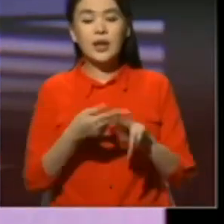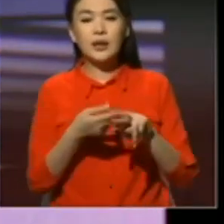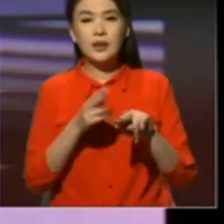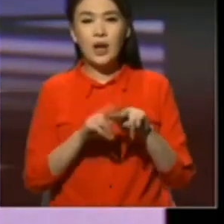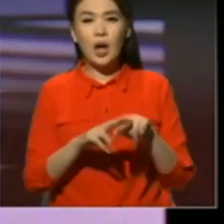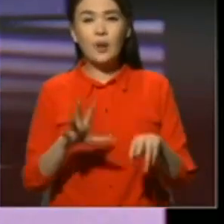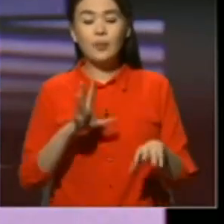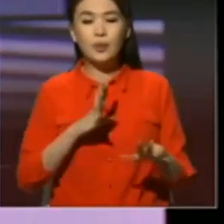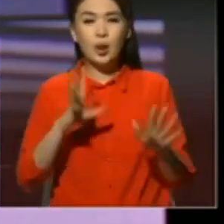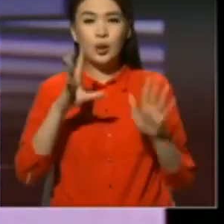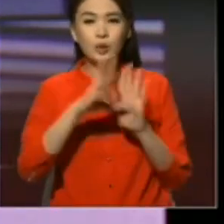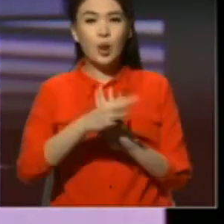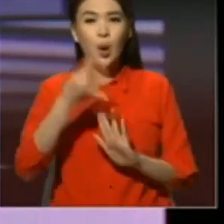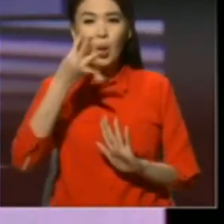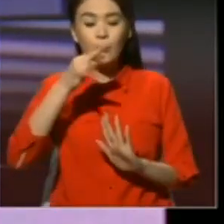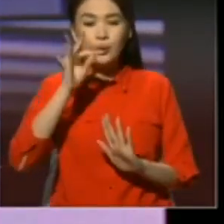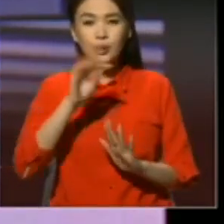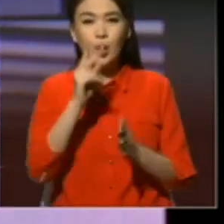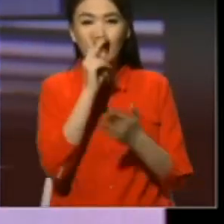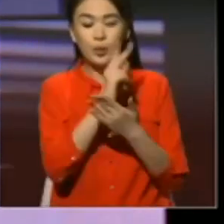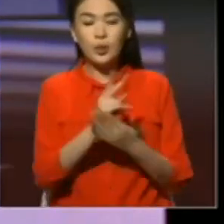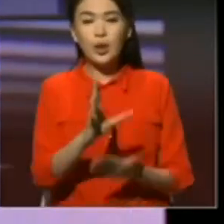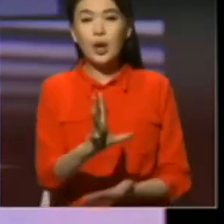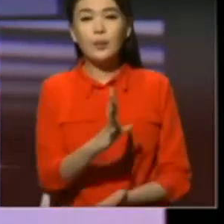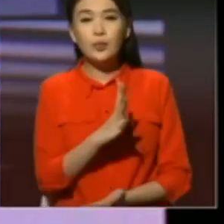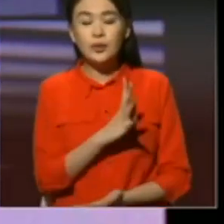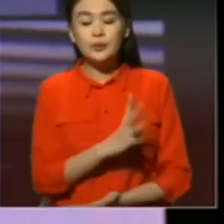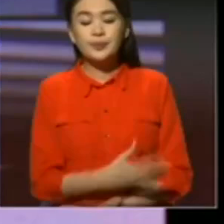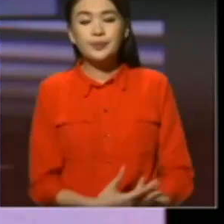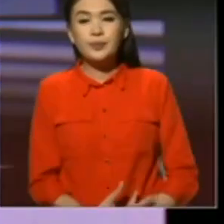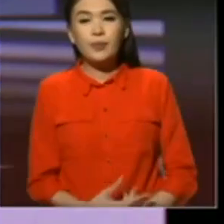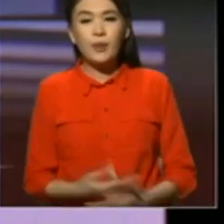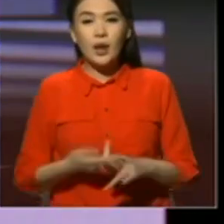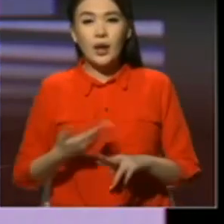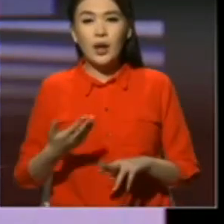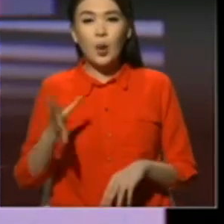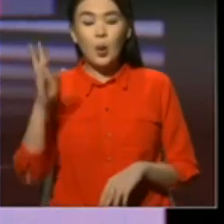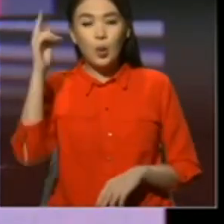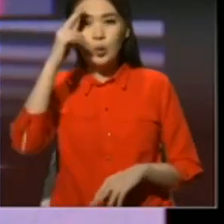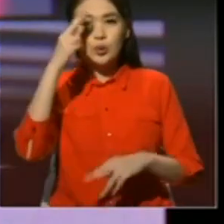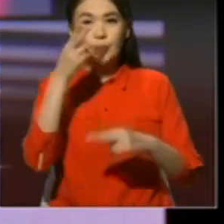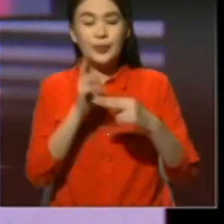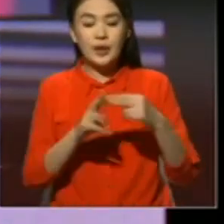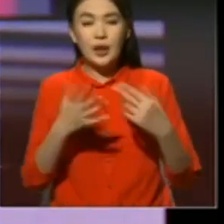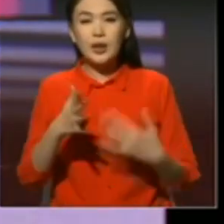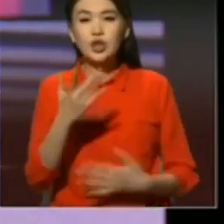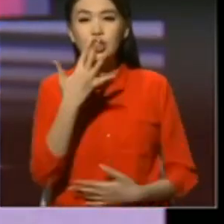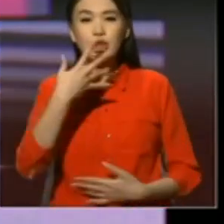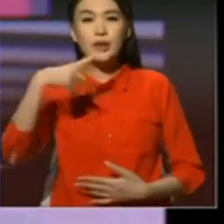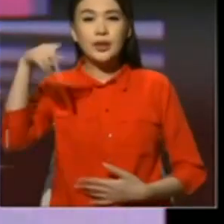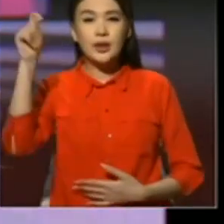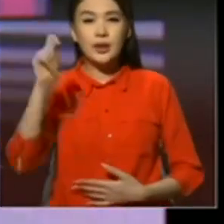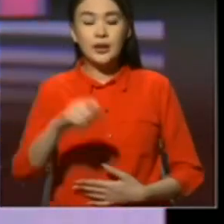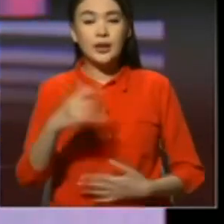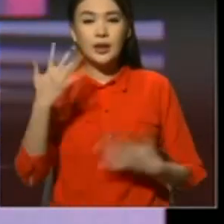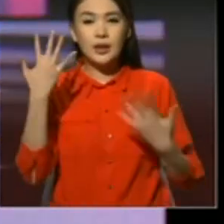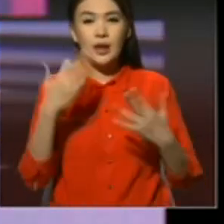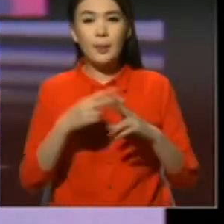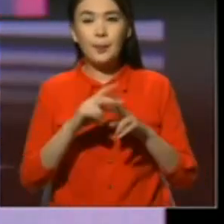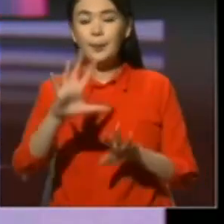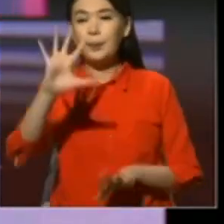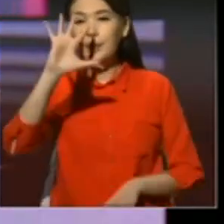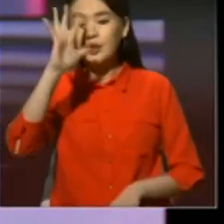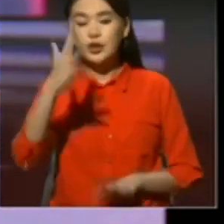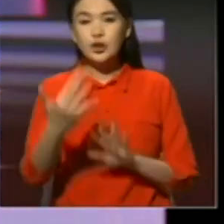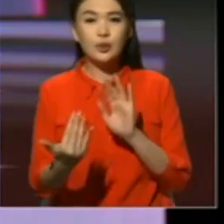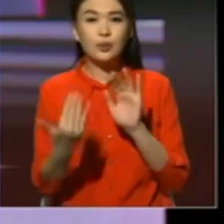біз өмірлік тәжірибеде көріп жүрдім өзім. Және де мынау оқуды бітіріп келгеннен кейін шетелден өзім 5 жыл